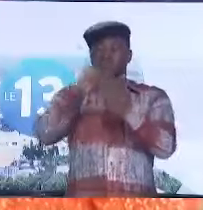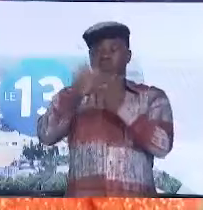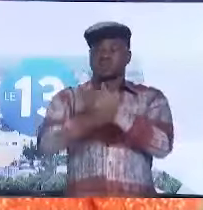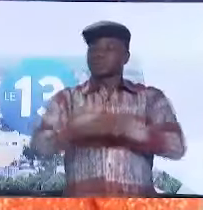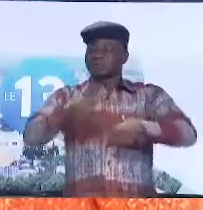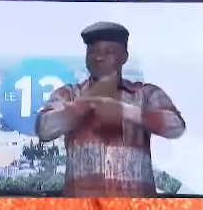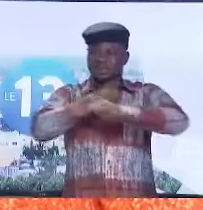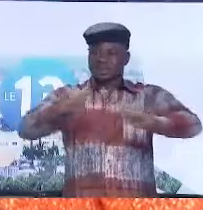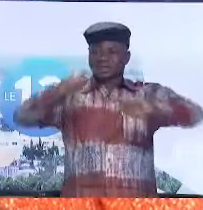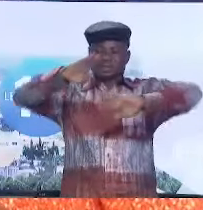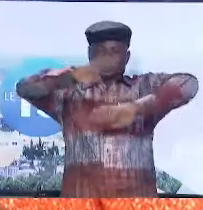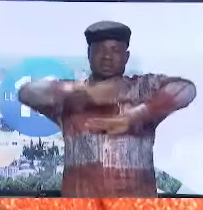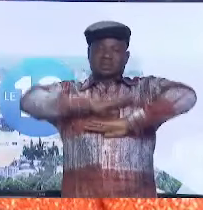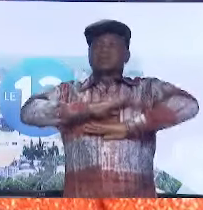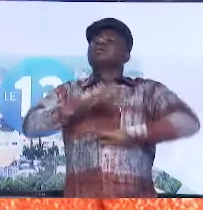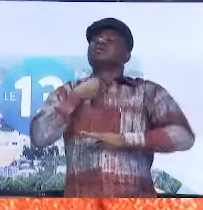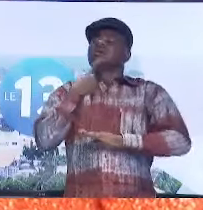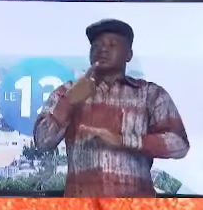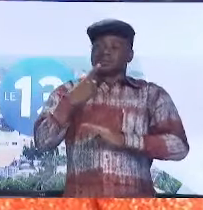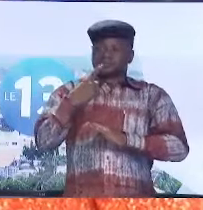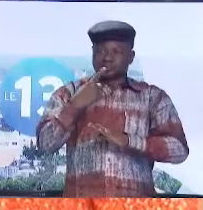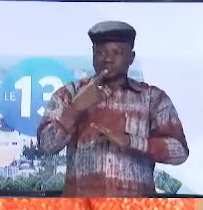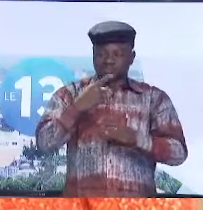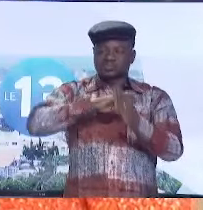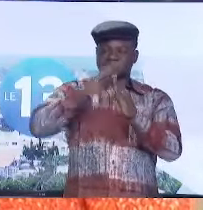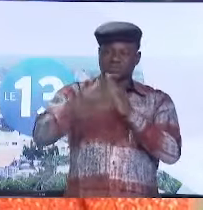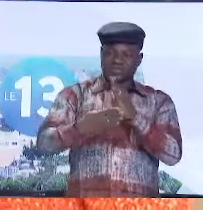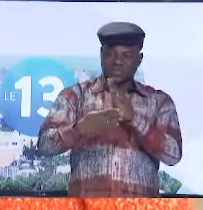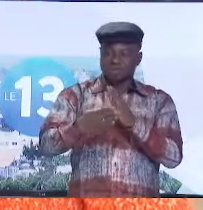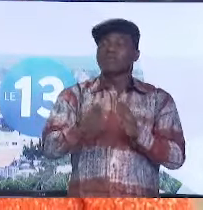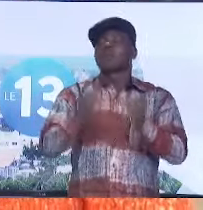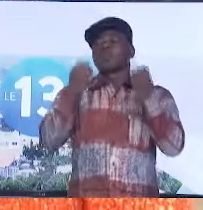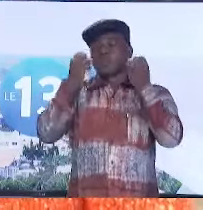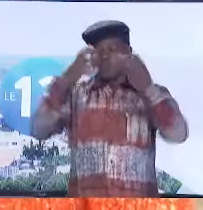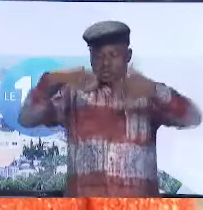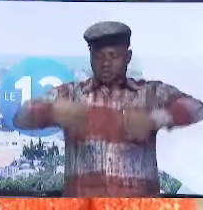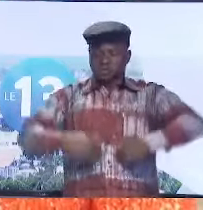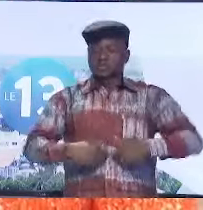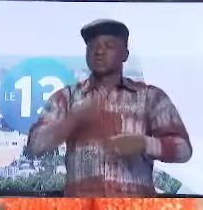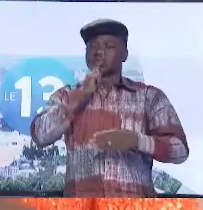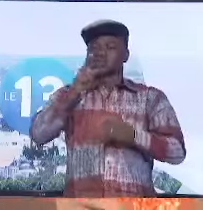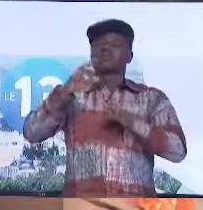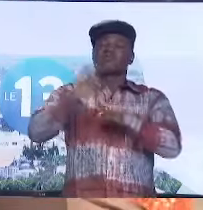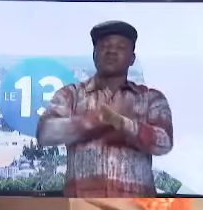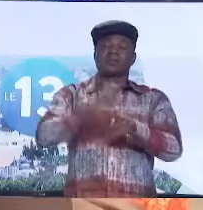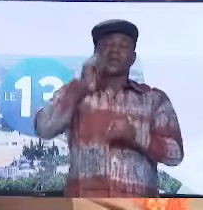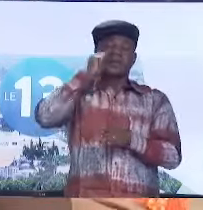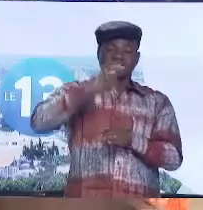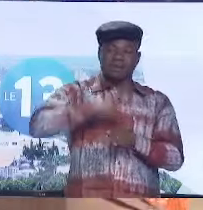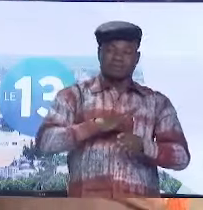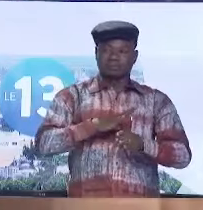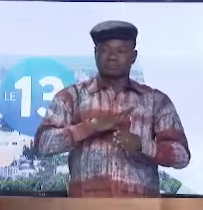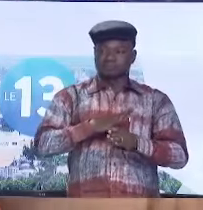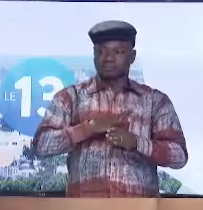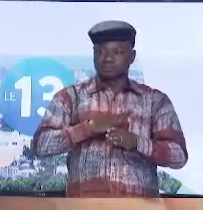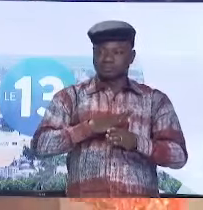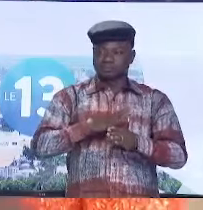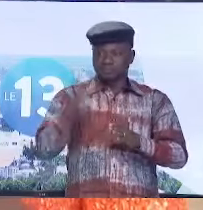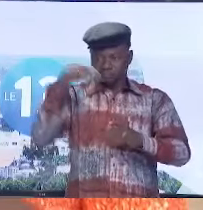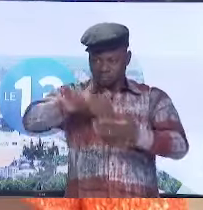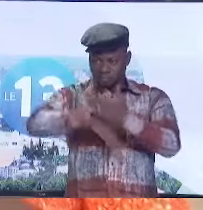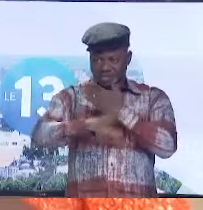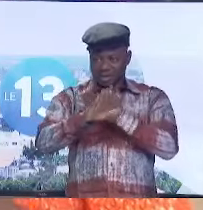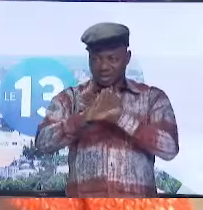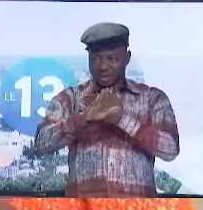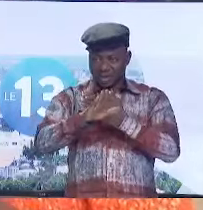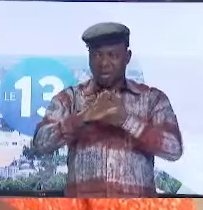satisfaisant parce qu'il y a beaucoup de jeunes qui ont été formés et des femmes, que ce soit dans